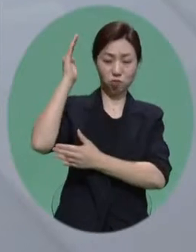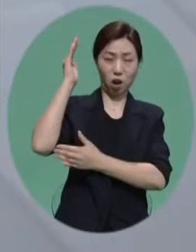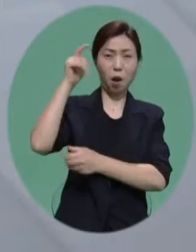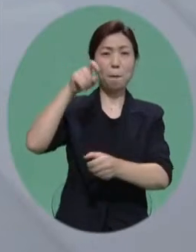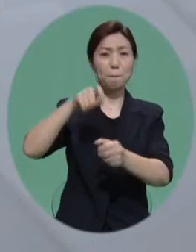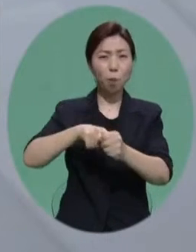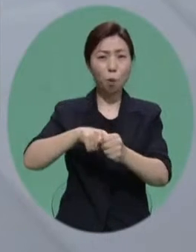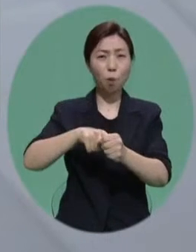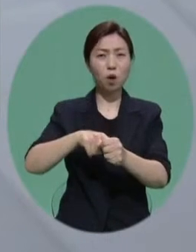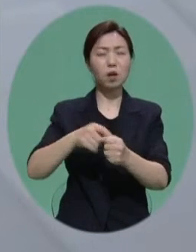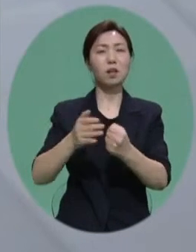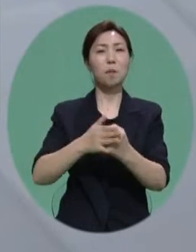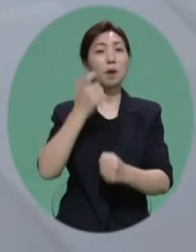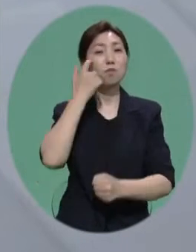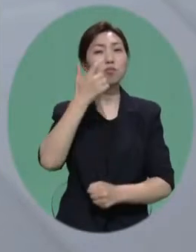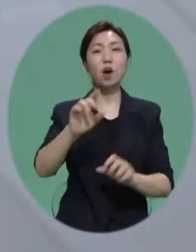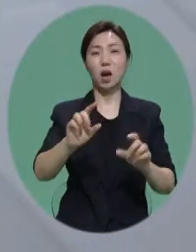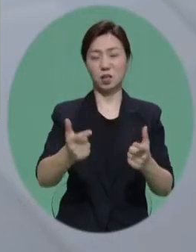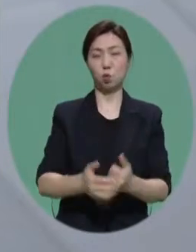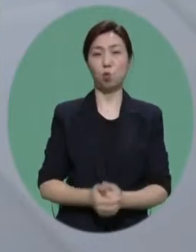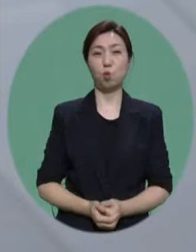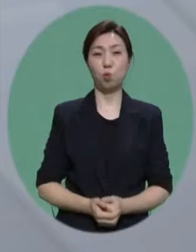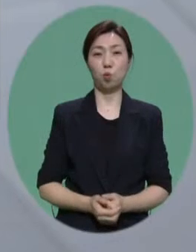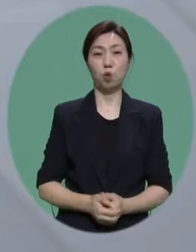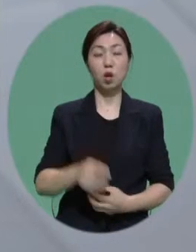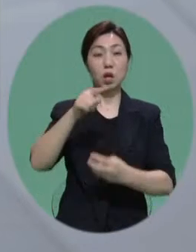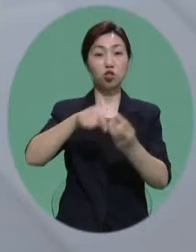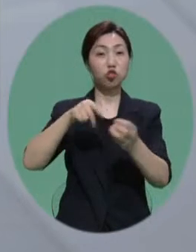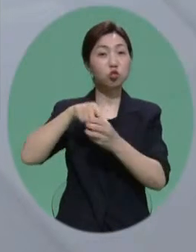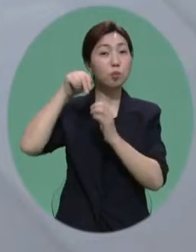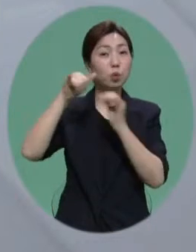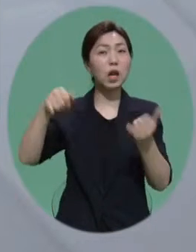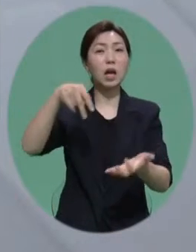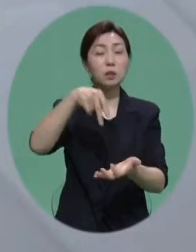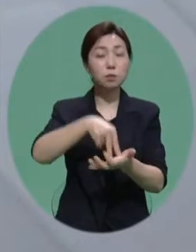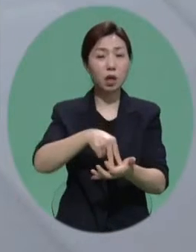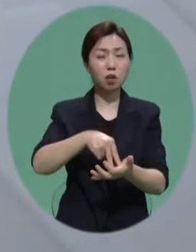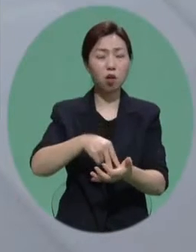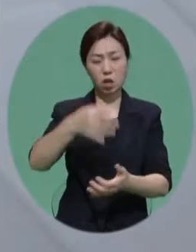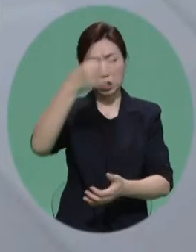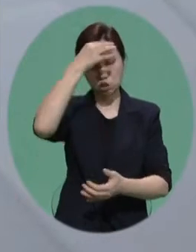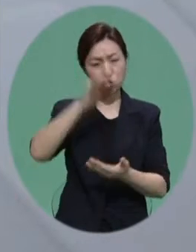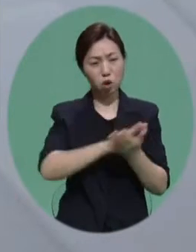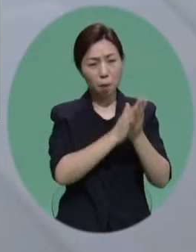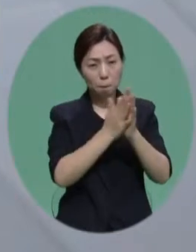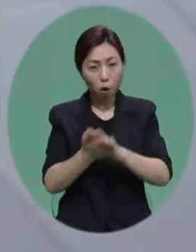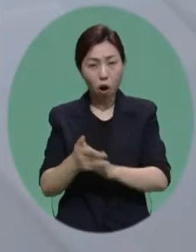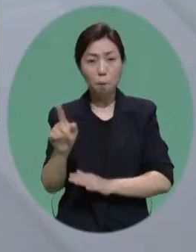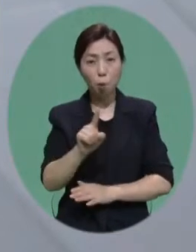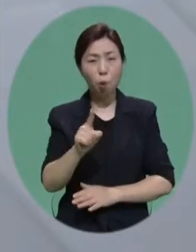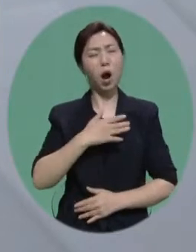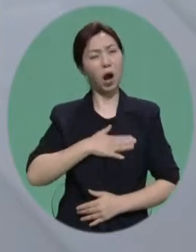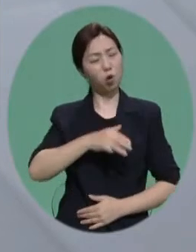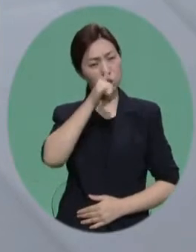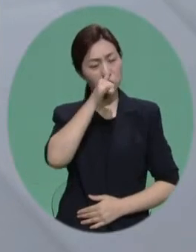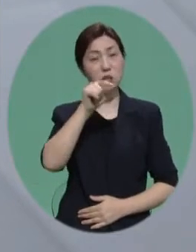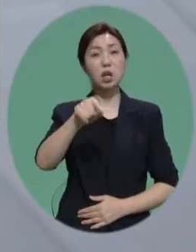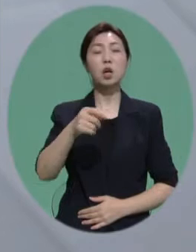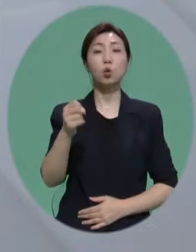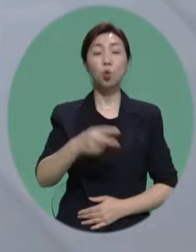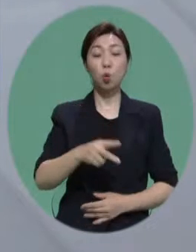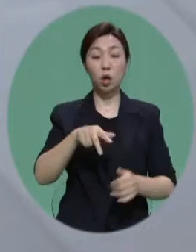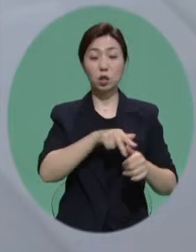크게 어떤 방향으로 기술이 진행이 되고 있고 과연 그러면 저기에 강하게 하려면